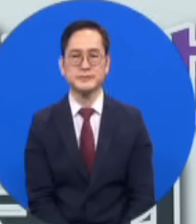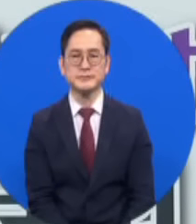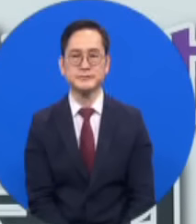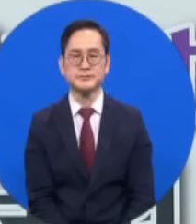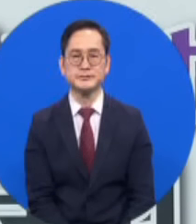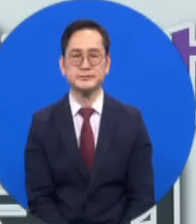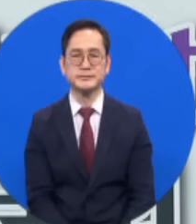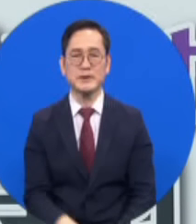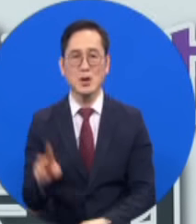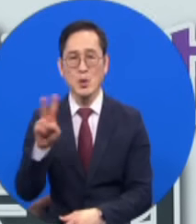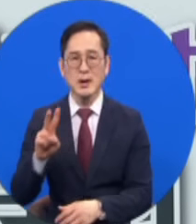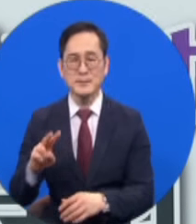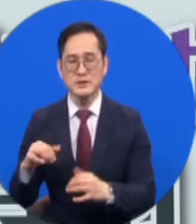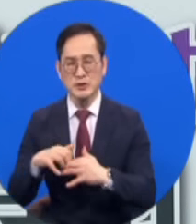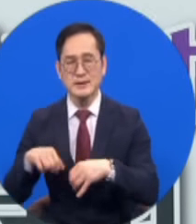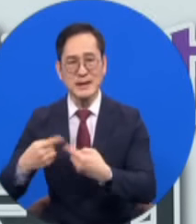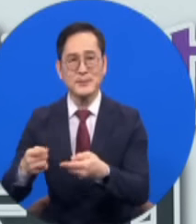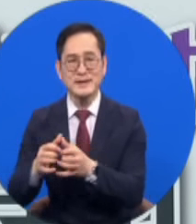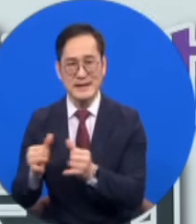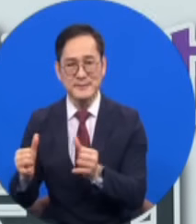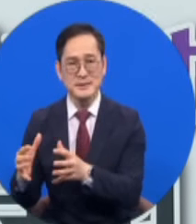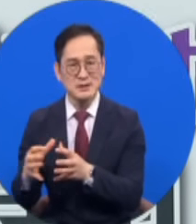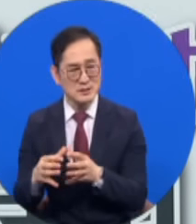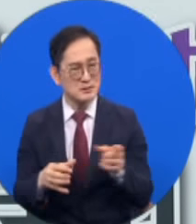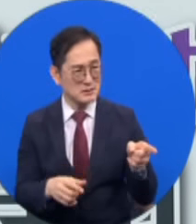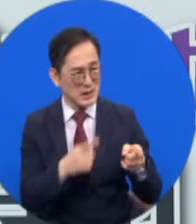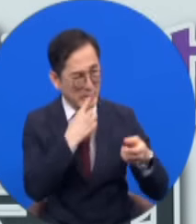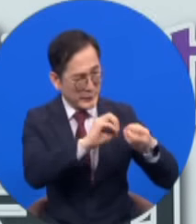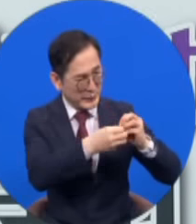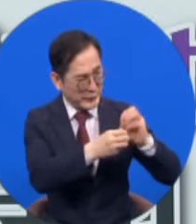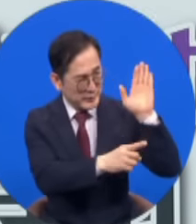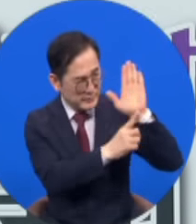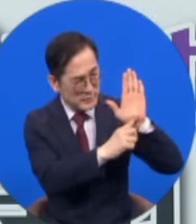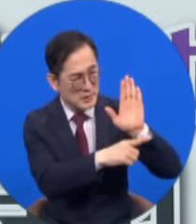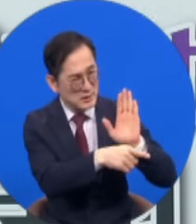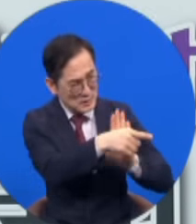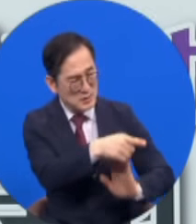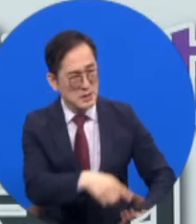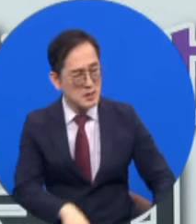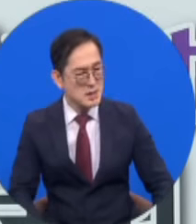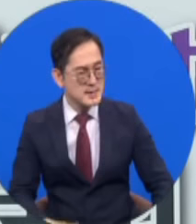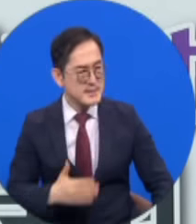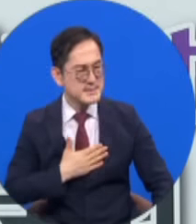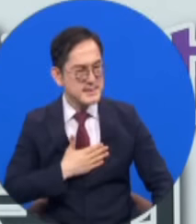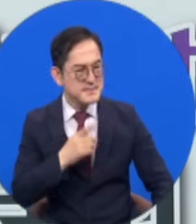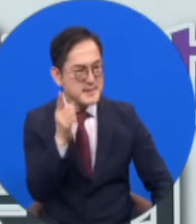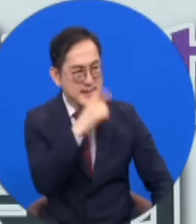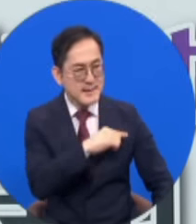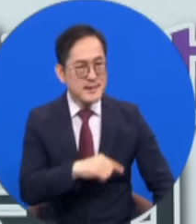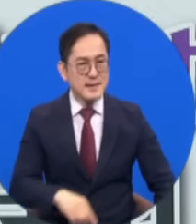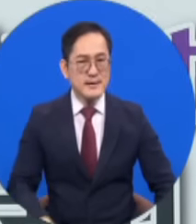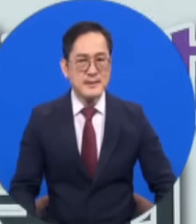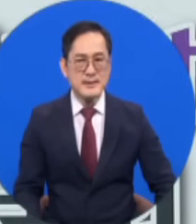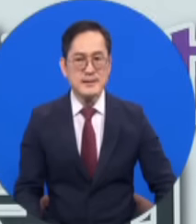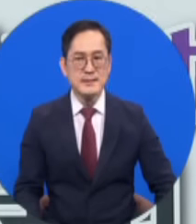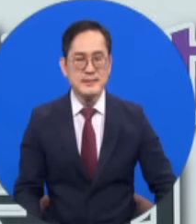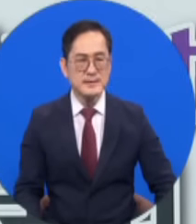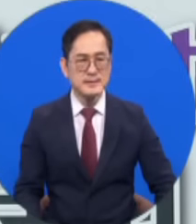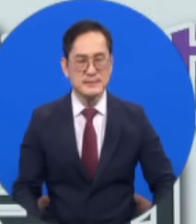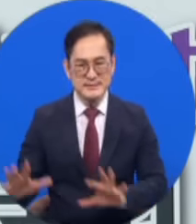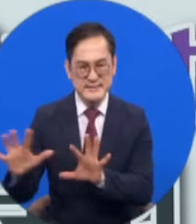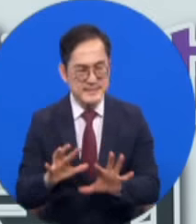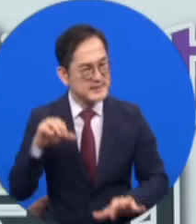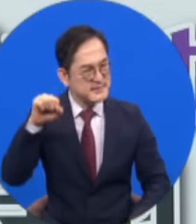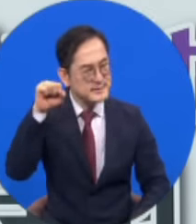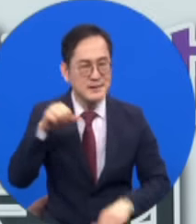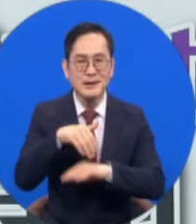참전단체들, 근거 없는 주장으로 우리 정부와 참전 용사를 모욕하는 윤 의원에게 심각한 유감을 표한다라며 규탄 집회를 준비 중이라고